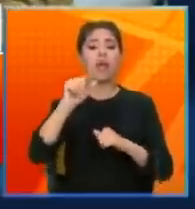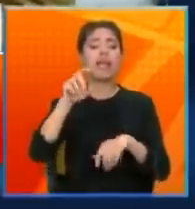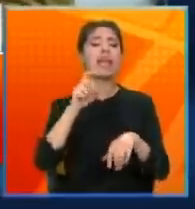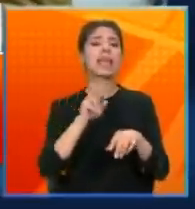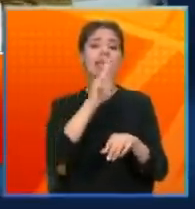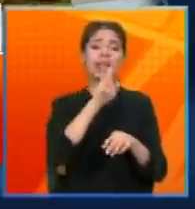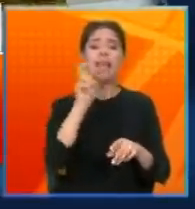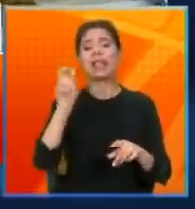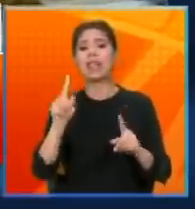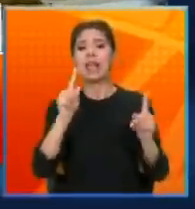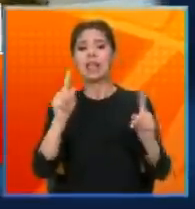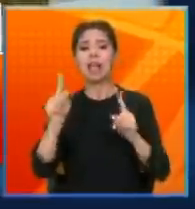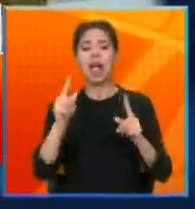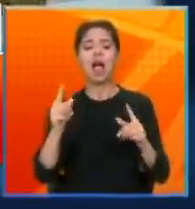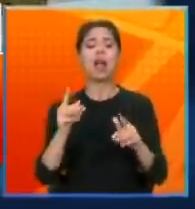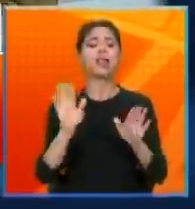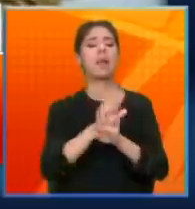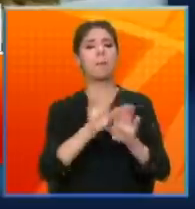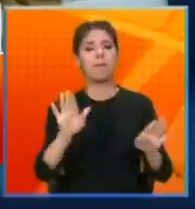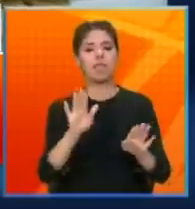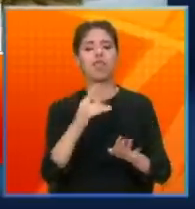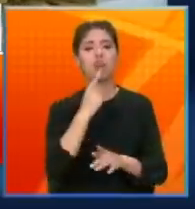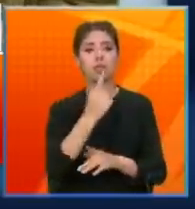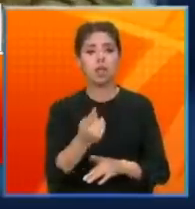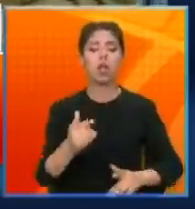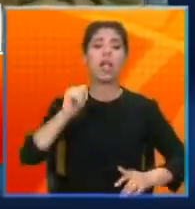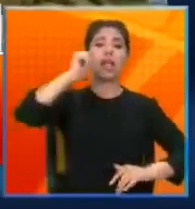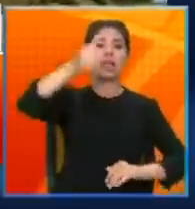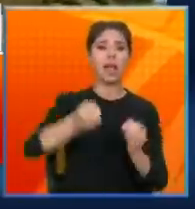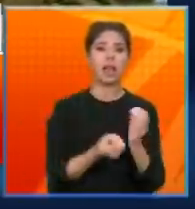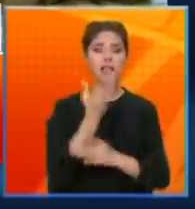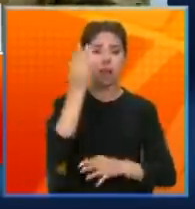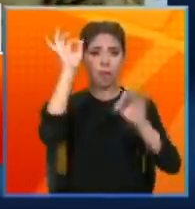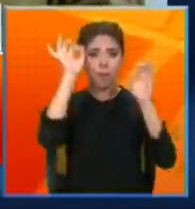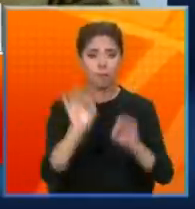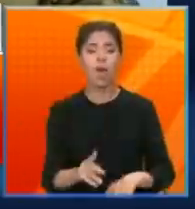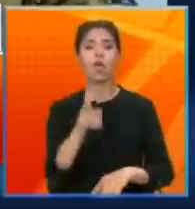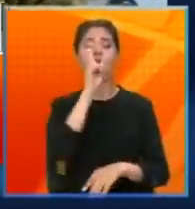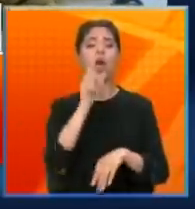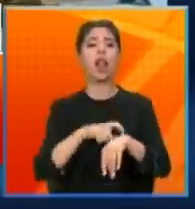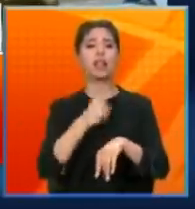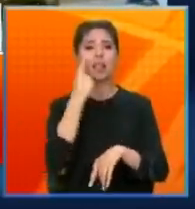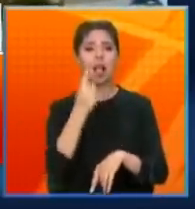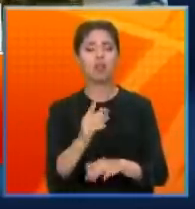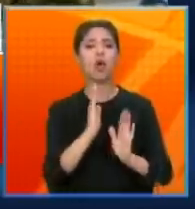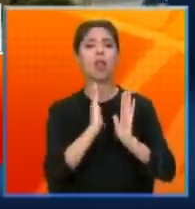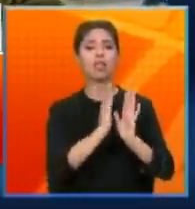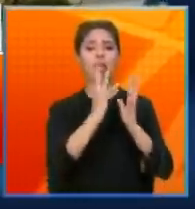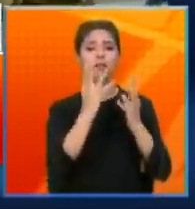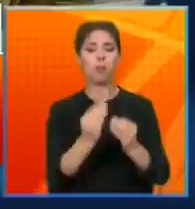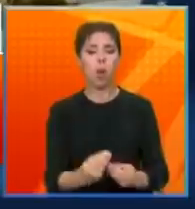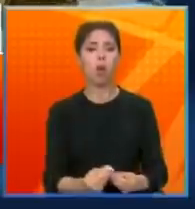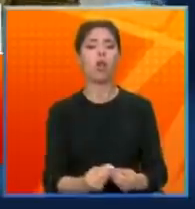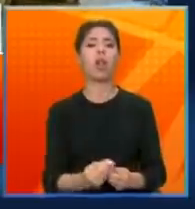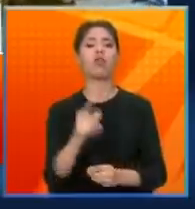8 arasında yağışın duracağı, 7-8 gibi, ardından yarın sabahtan başlayıp öğle saatlerinde kuvvetlenip ve